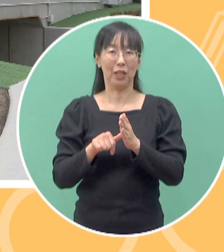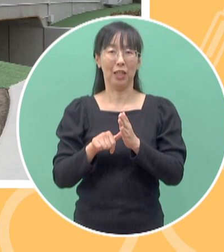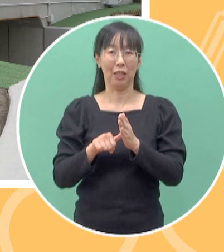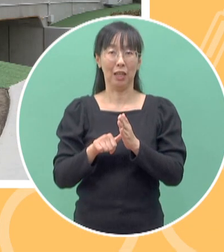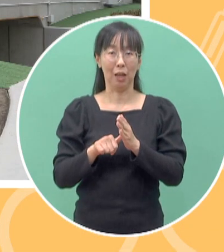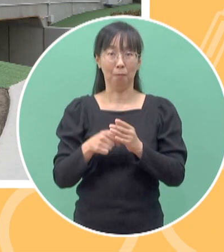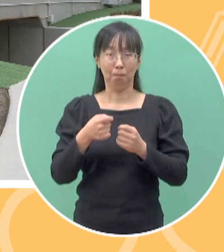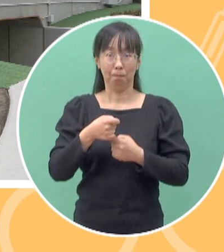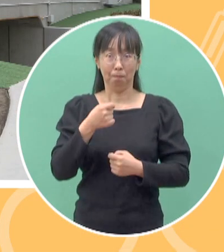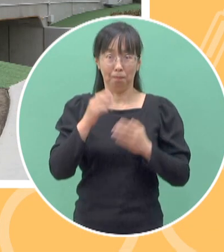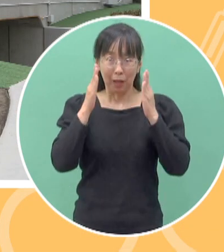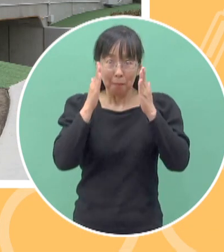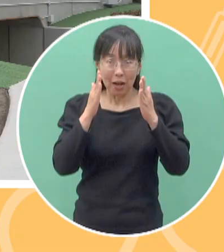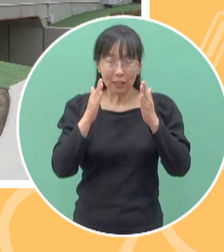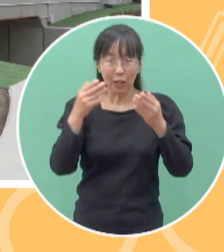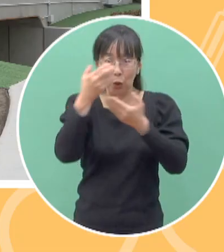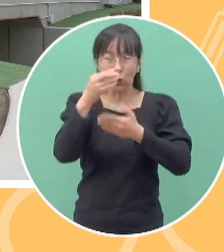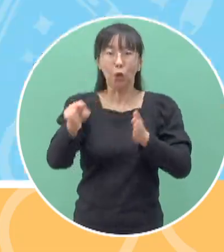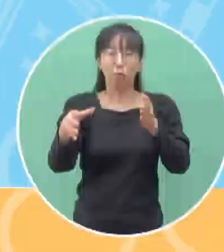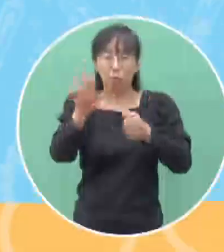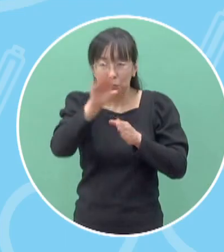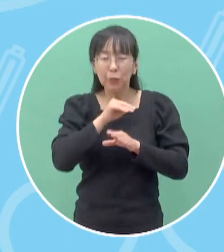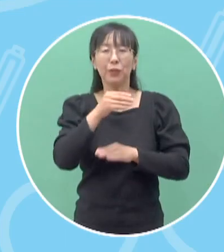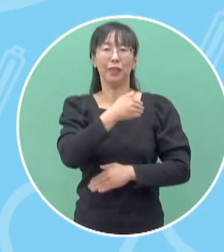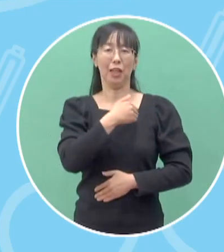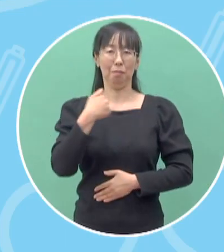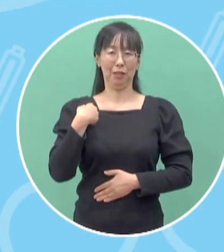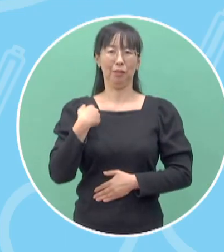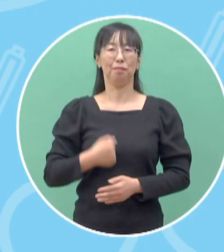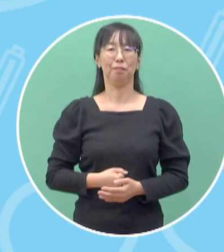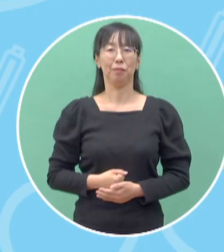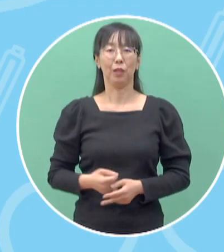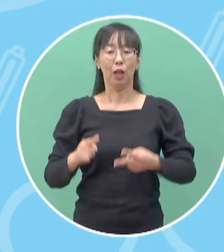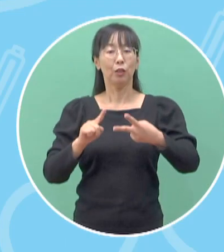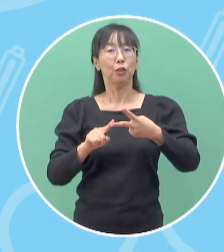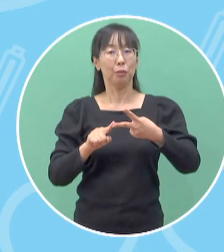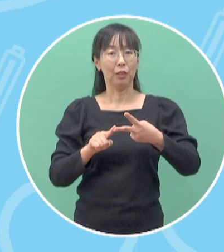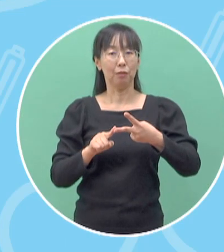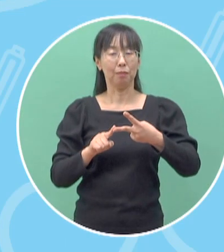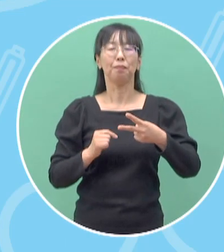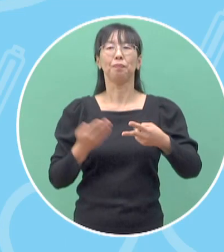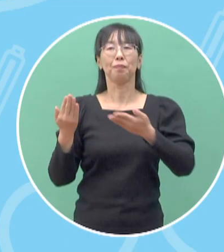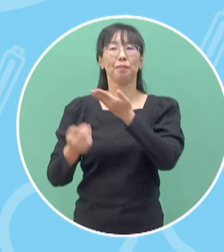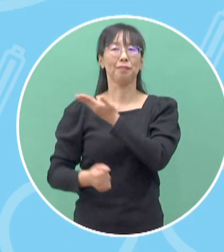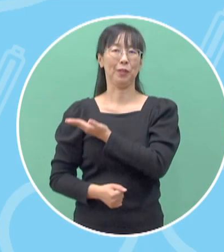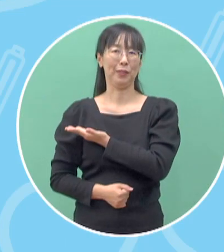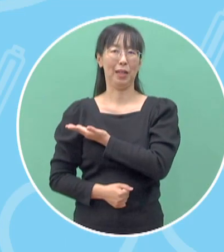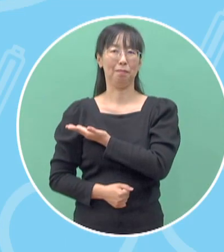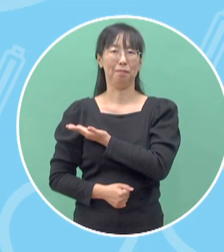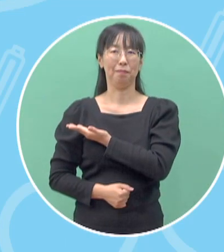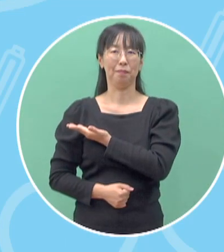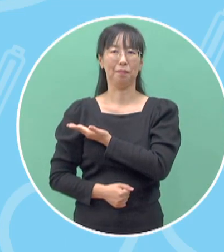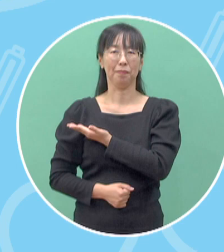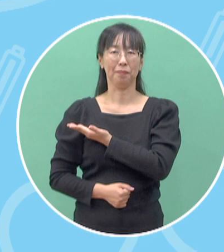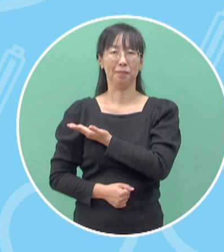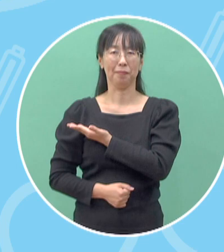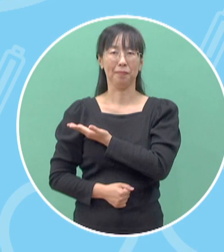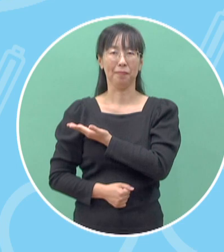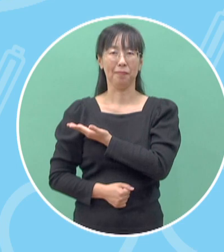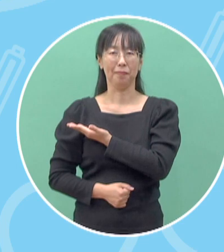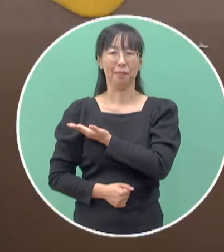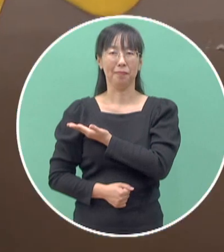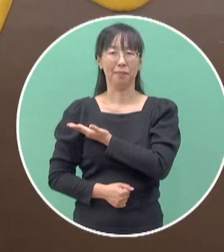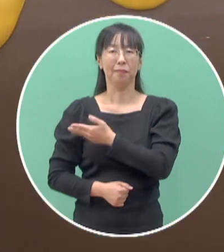熱した表情が撮ることができます。 続いては三つ集めに出発、大空高く飛んで記念撮